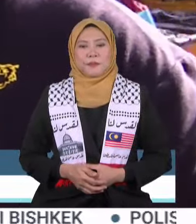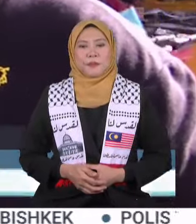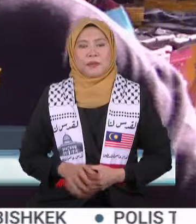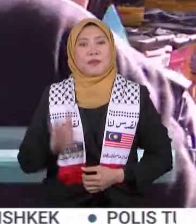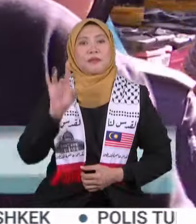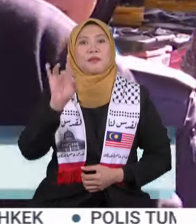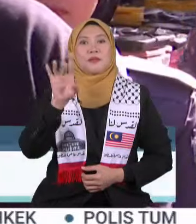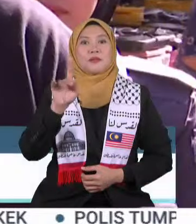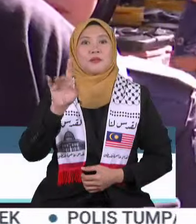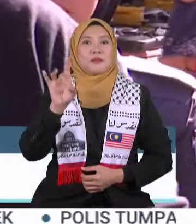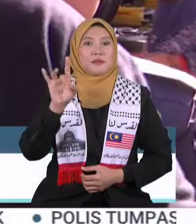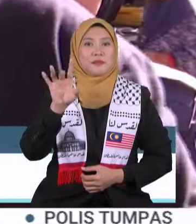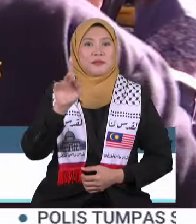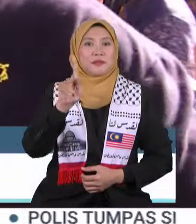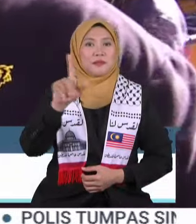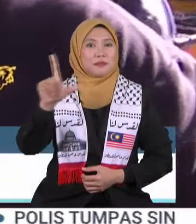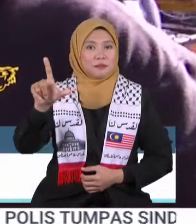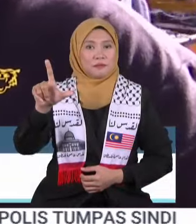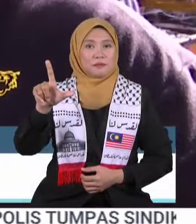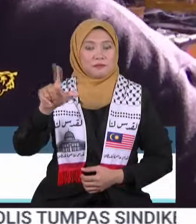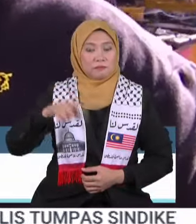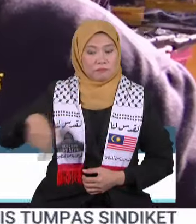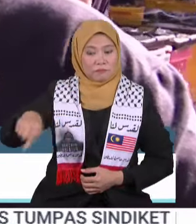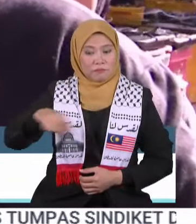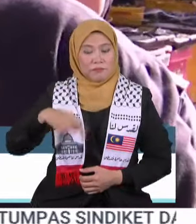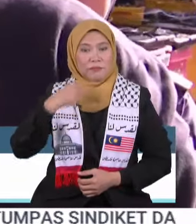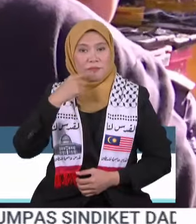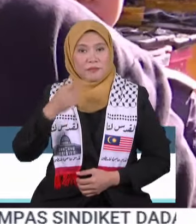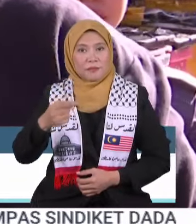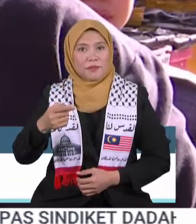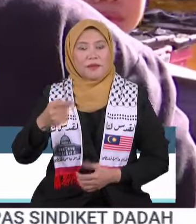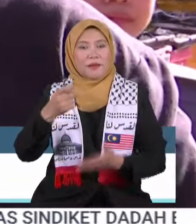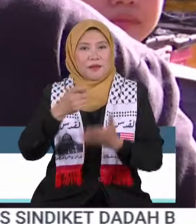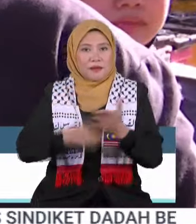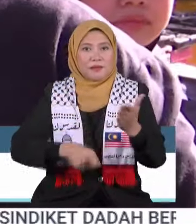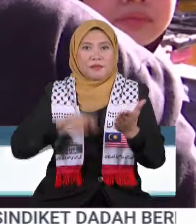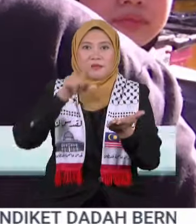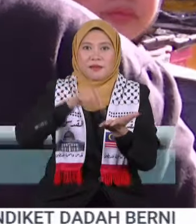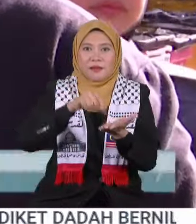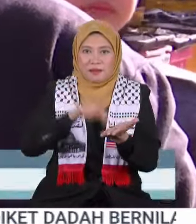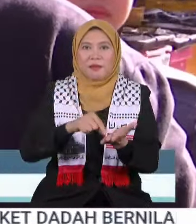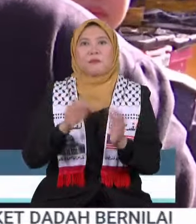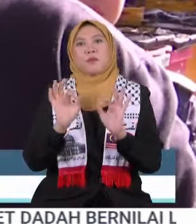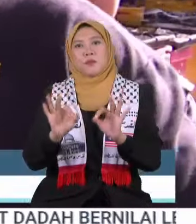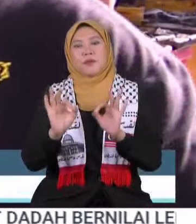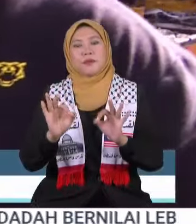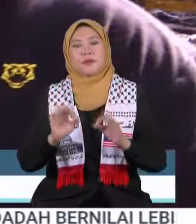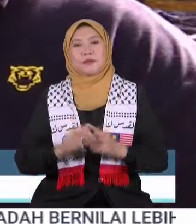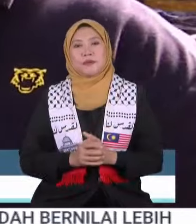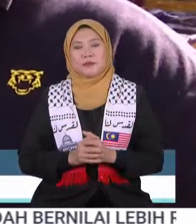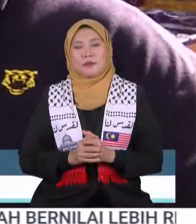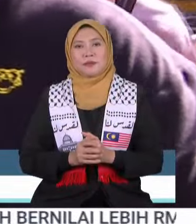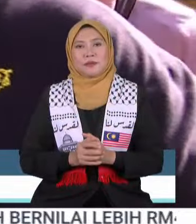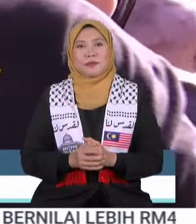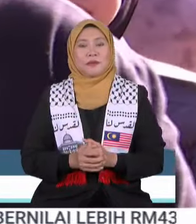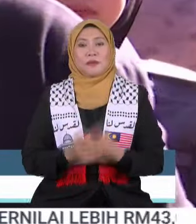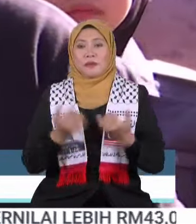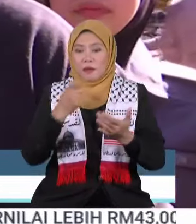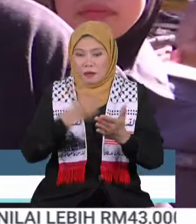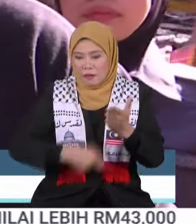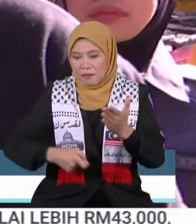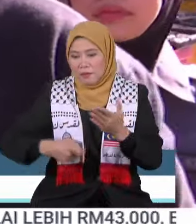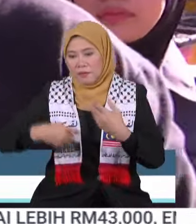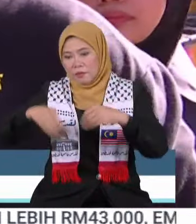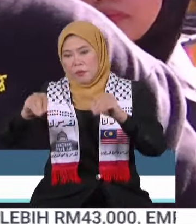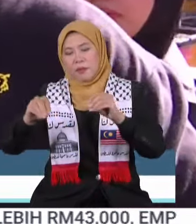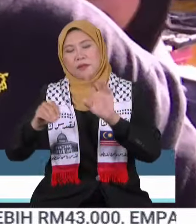InsyaAllah, KL, kita boleh katakan bahawa harga ayam adalah stabil. Dan harga kebanyakan hari ini menjual